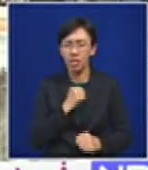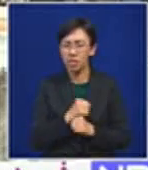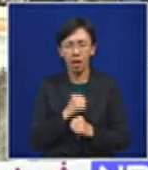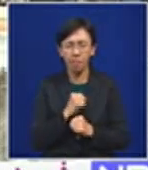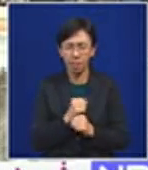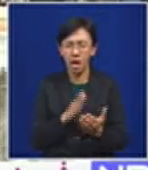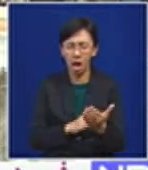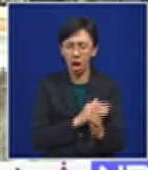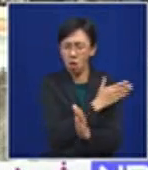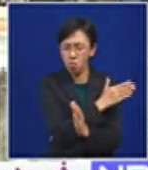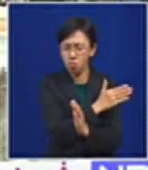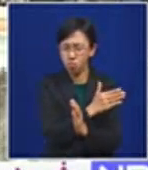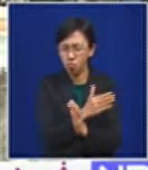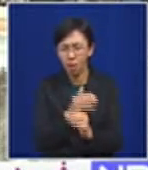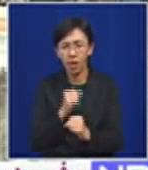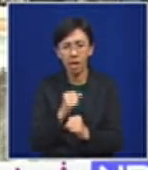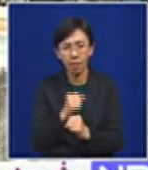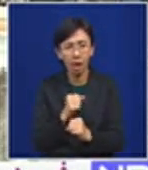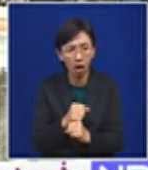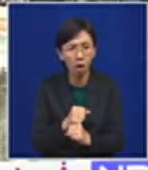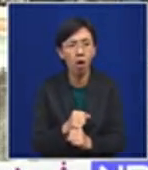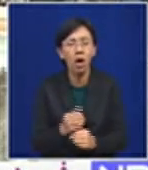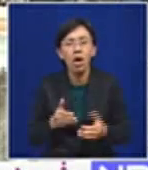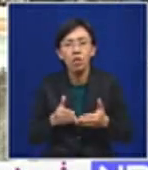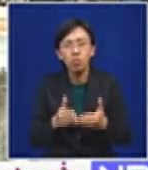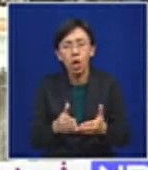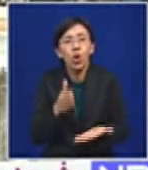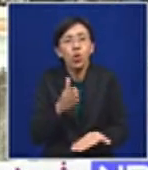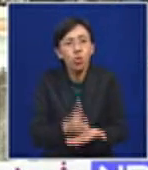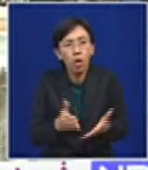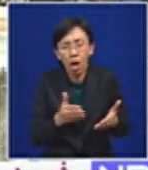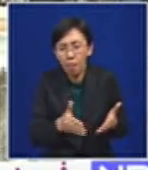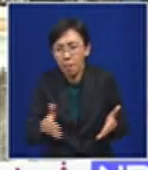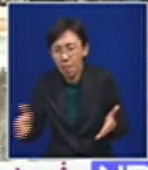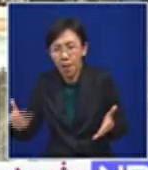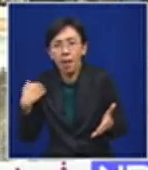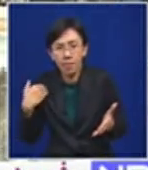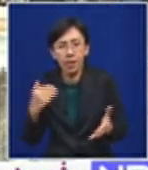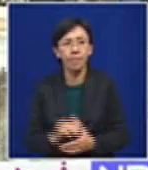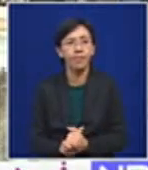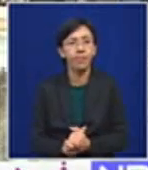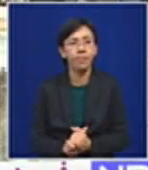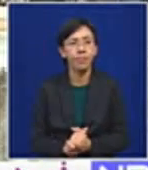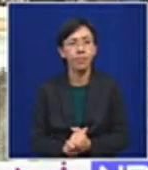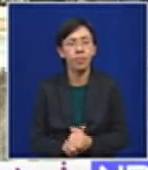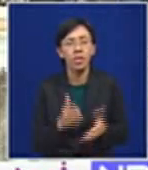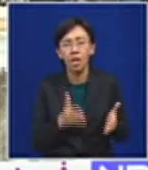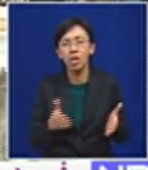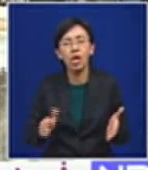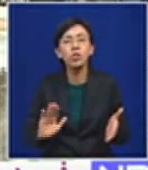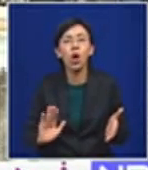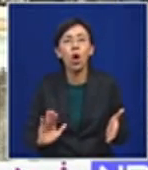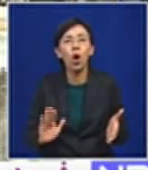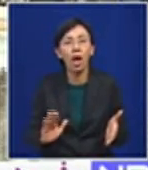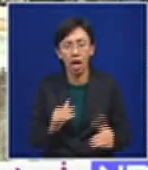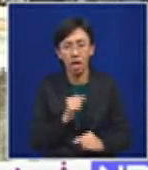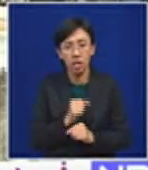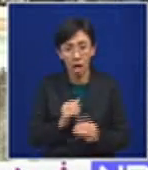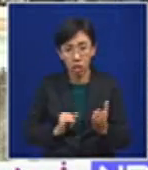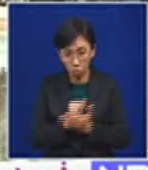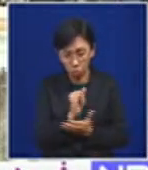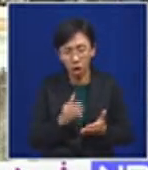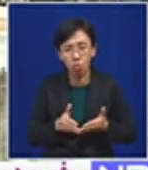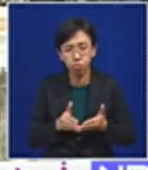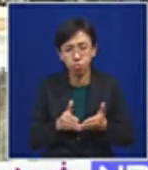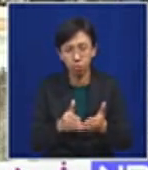ะครับอันไหนที่ไม่ถูกต้องปากรัฐก็สั่งให้จอดเรือทุกวันนี้ก็จอดกันเต็มไปหมดนะครับไอ้ที่ไม่ถูกต้องก็จอดไปที่ถูกต้องออกได้ก็ต้องคุมเ